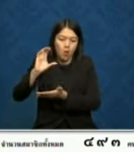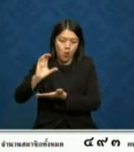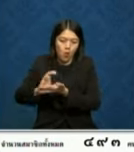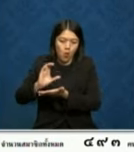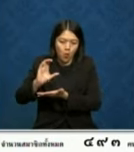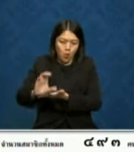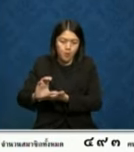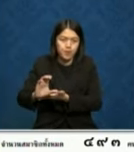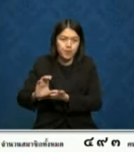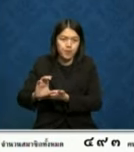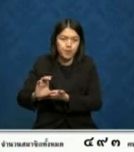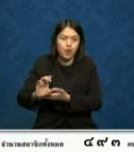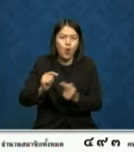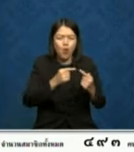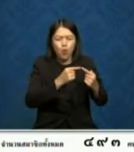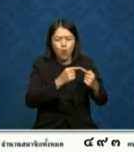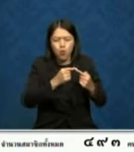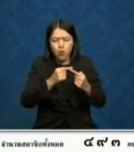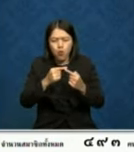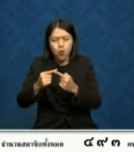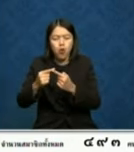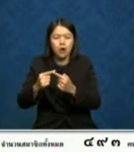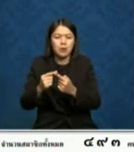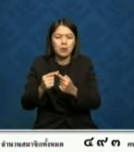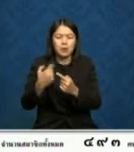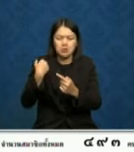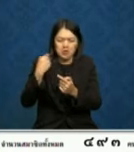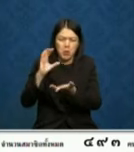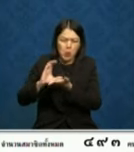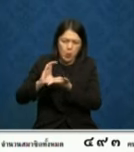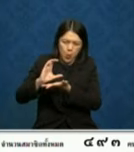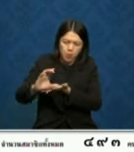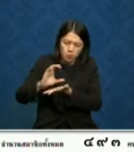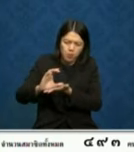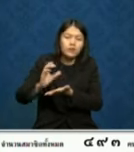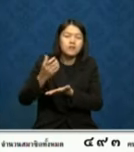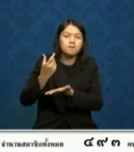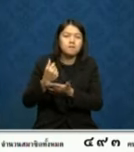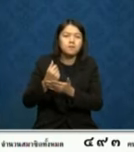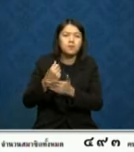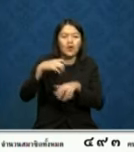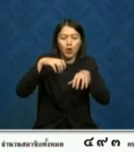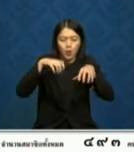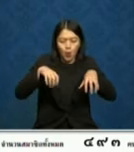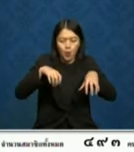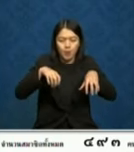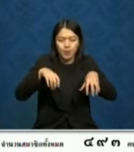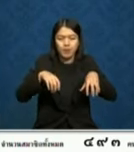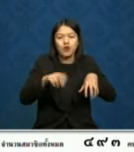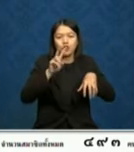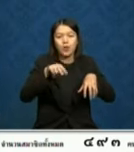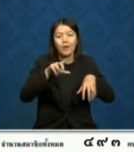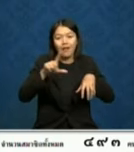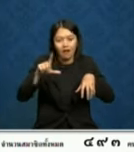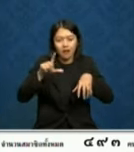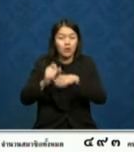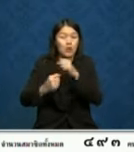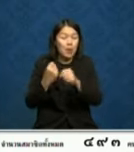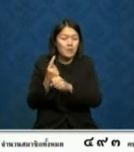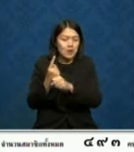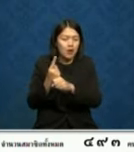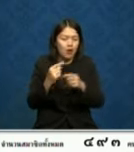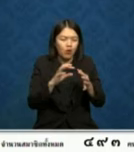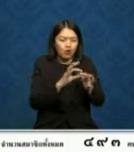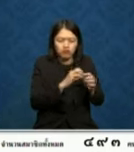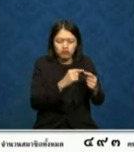กิจการนี้ต่อเนื่องมาโดยตลอดแล้วก็เยอะด้วยนะครับเฉลี่ยแล้วเนี่ยทั้ง 2กรมนี้ไม่ต่ำกว่า 2,000ล้านบาทต่อปีต่อ